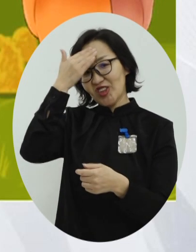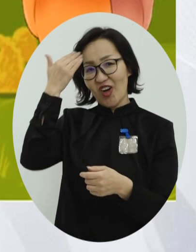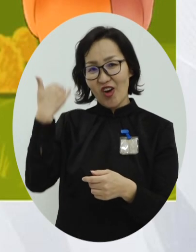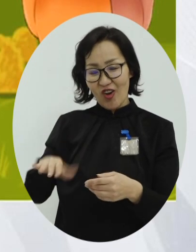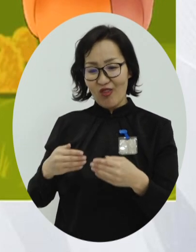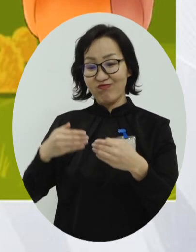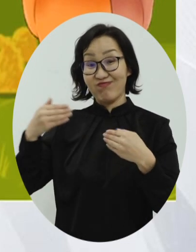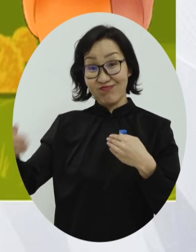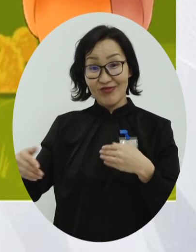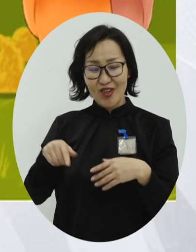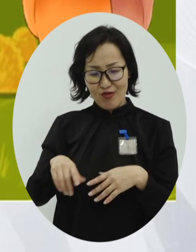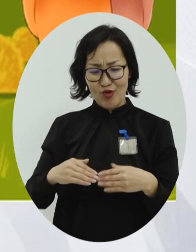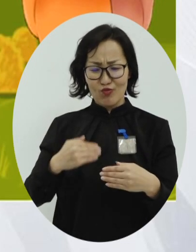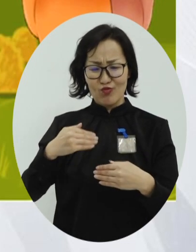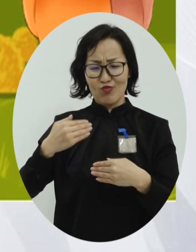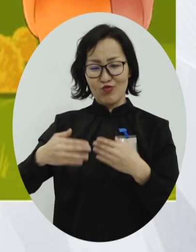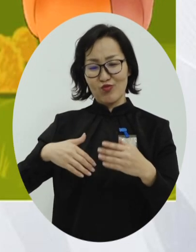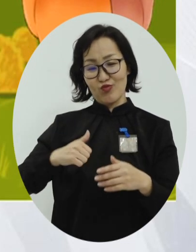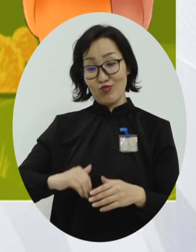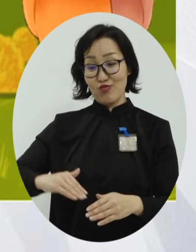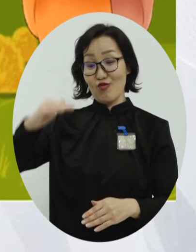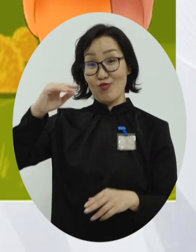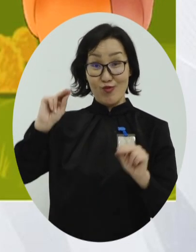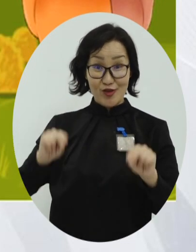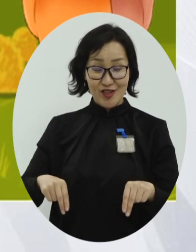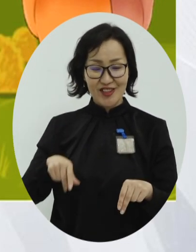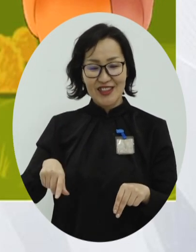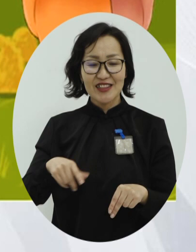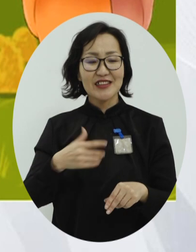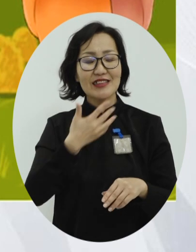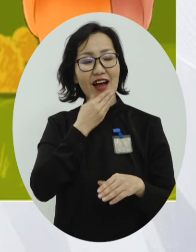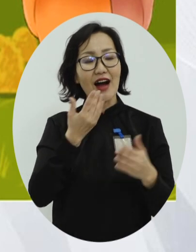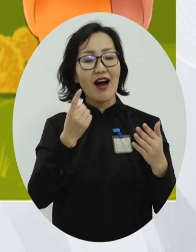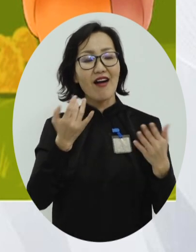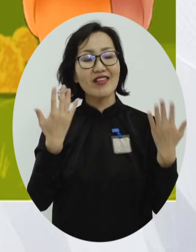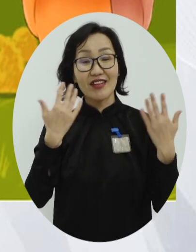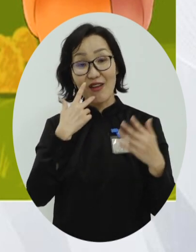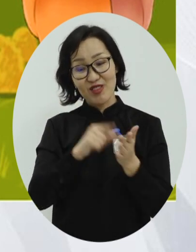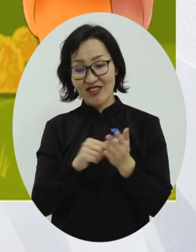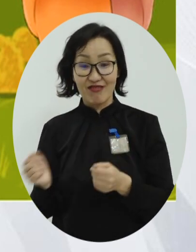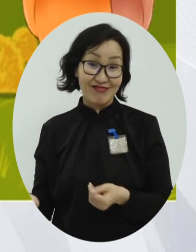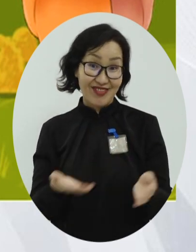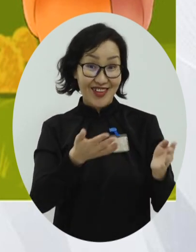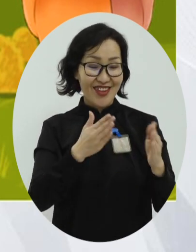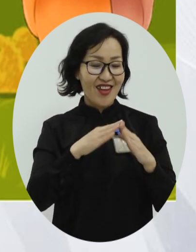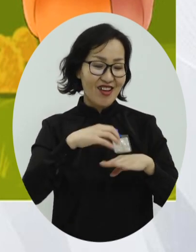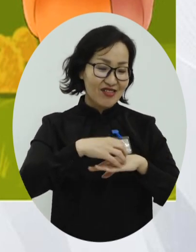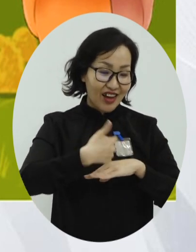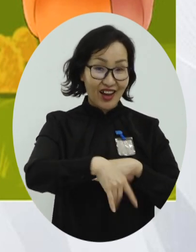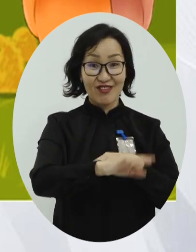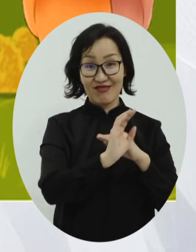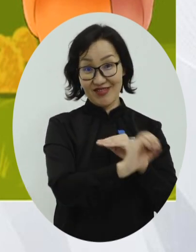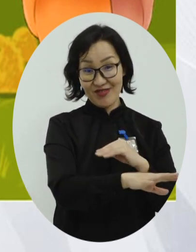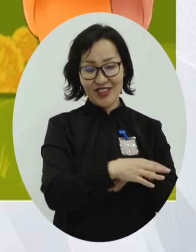овоо хөрөвжиж байдсан юм чинь сүрэгтэн нийлүүлж салхи амсуулъя гээд гэрээс гаргажээ. Ядмагван өвөрдөр